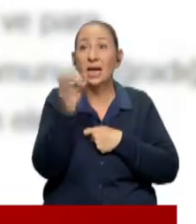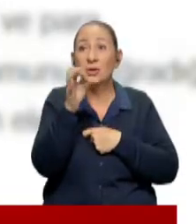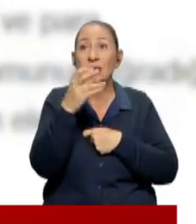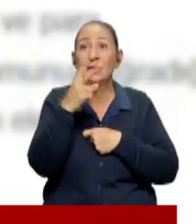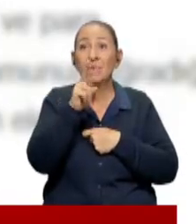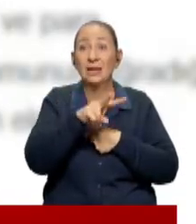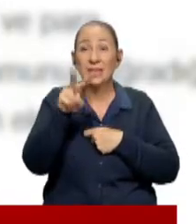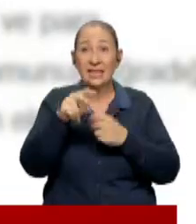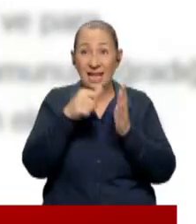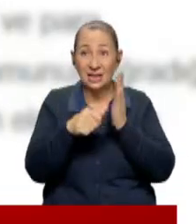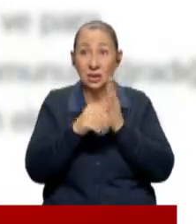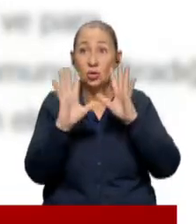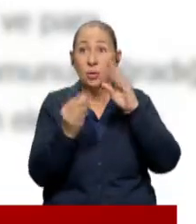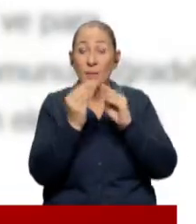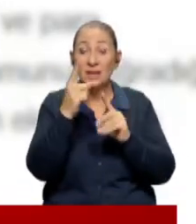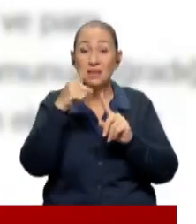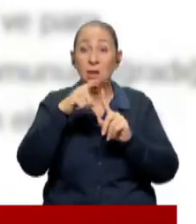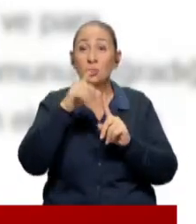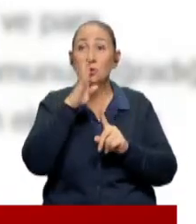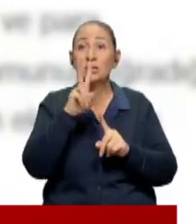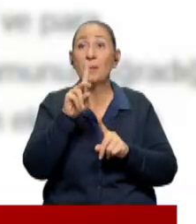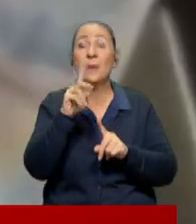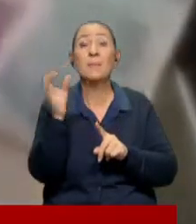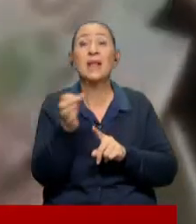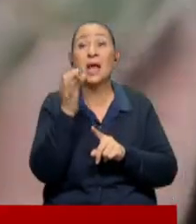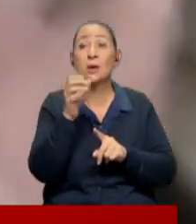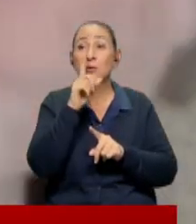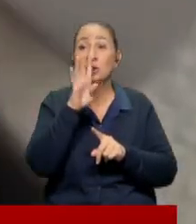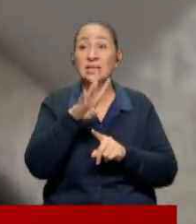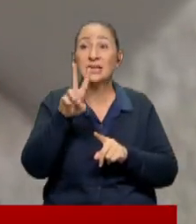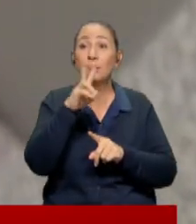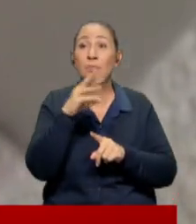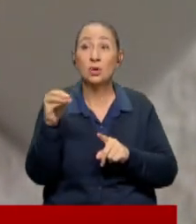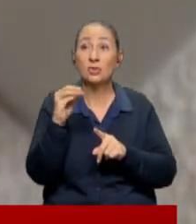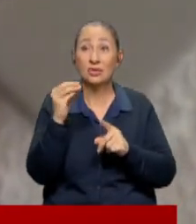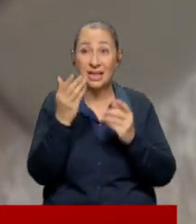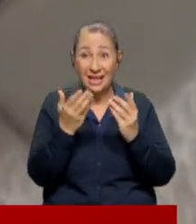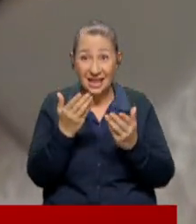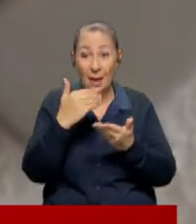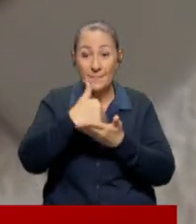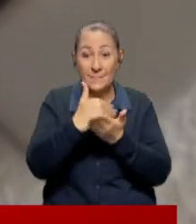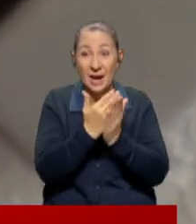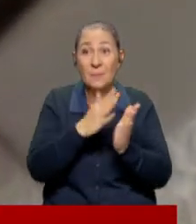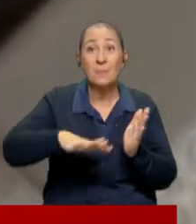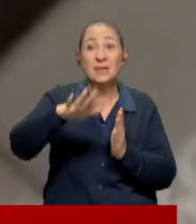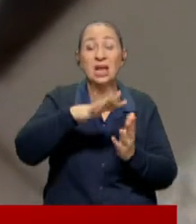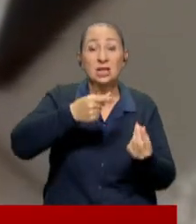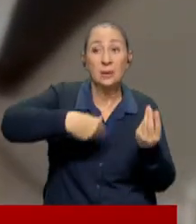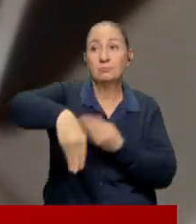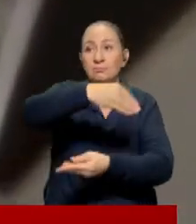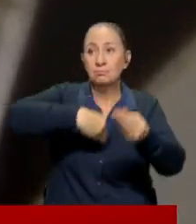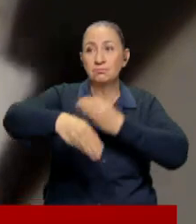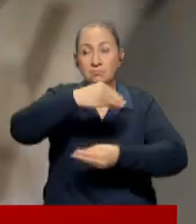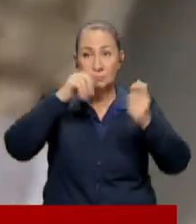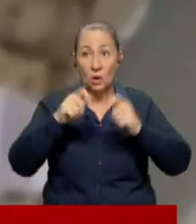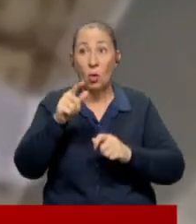Eylül 2022 tarihinde toplam 1 trilyon 421 milyar 147 milyon lira değerinde pay piyasalarda işlem